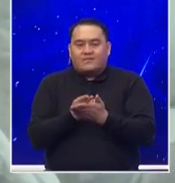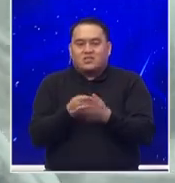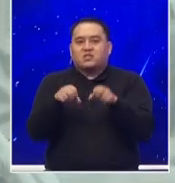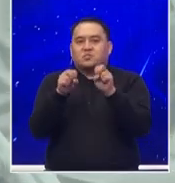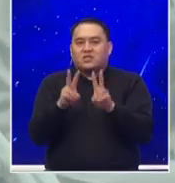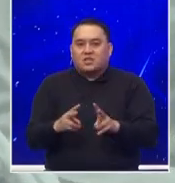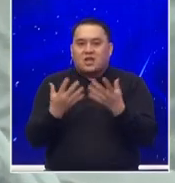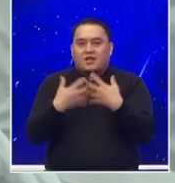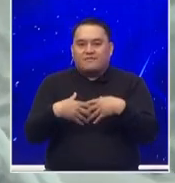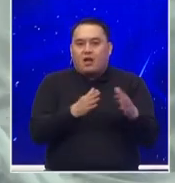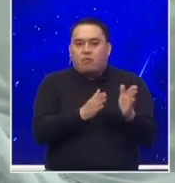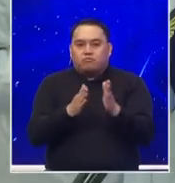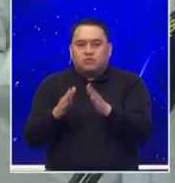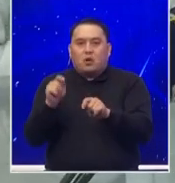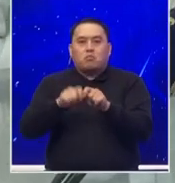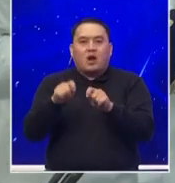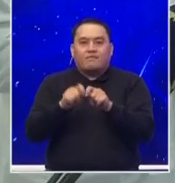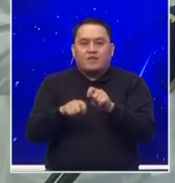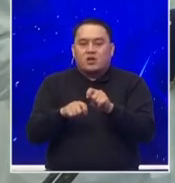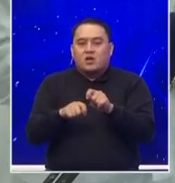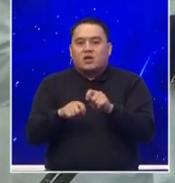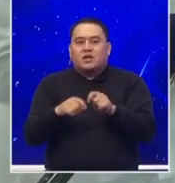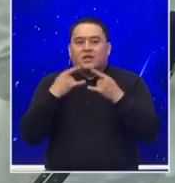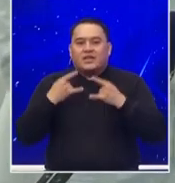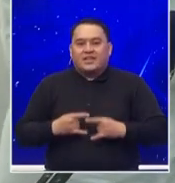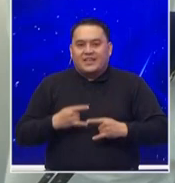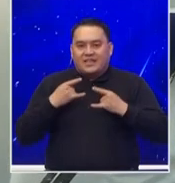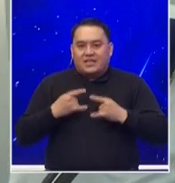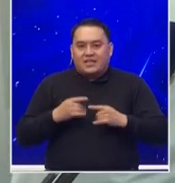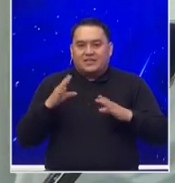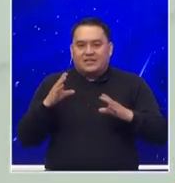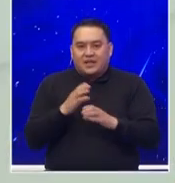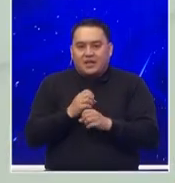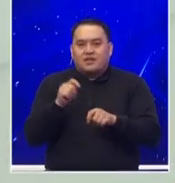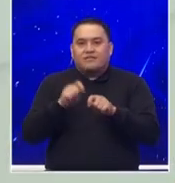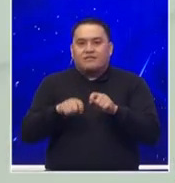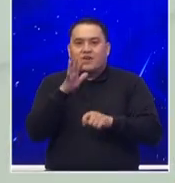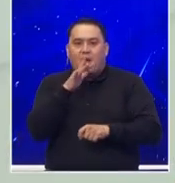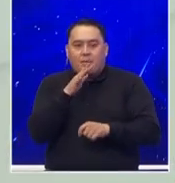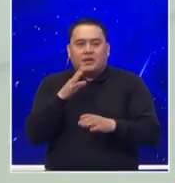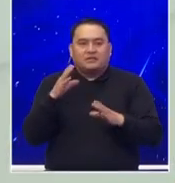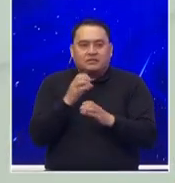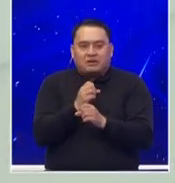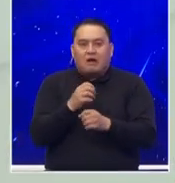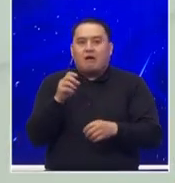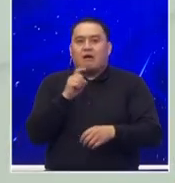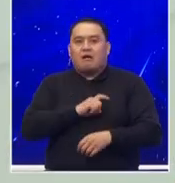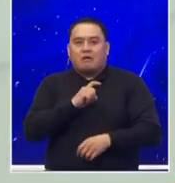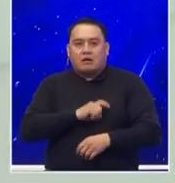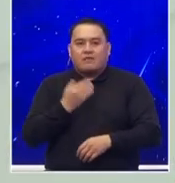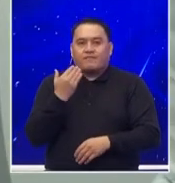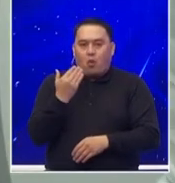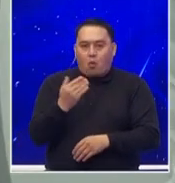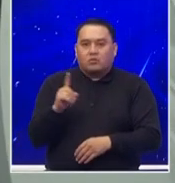специальные режимы для исследований в педиатрии, минимизированный рентген излучения и время исследования. Это лишь часть характеристик компьютерного